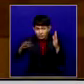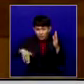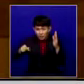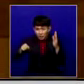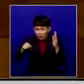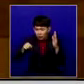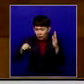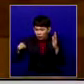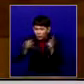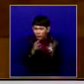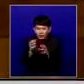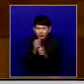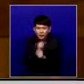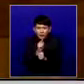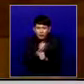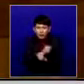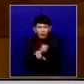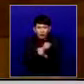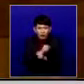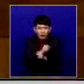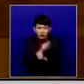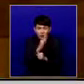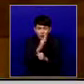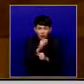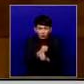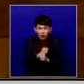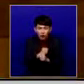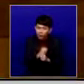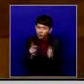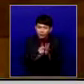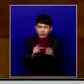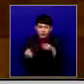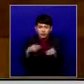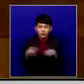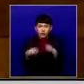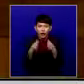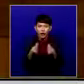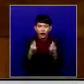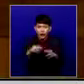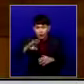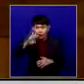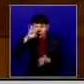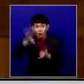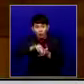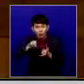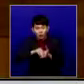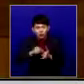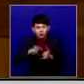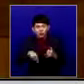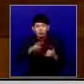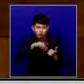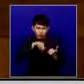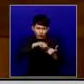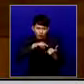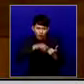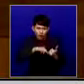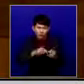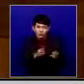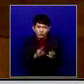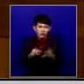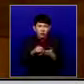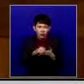ไรคลายแล้วมีคนป่วยเพิ่มขึ้นก็มารักษามันอยู่ในวิสัยที่จะแก้ไขดู